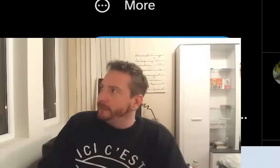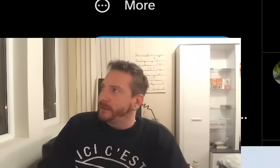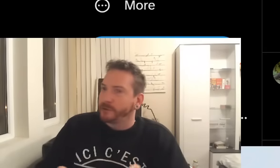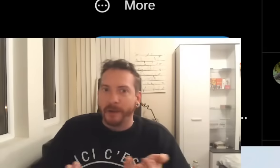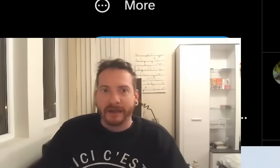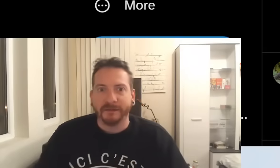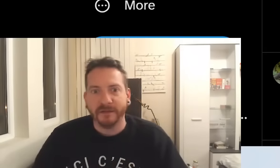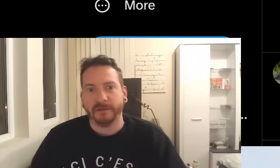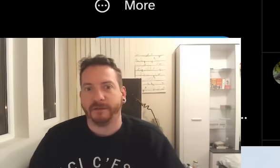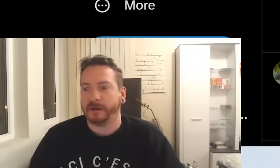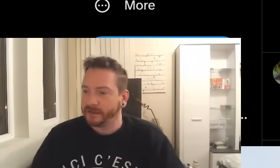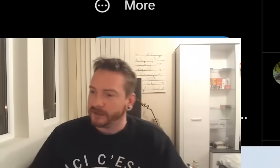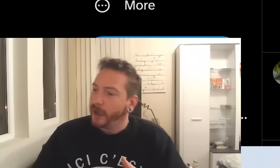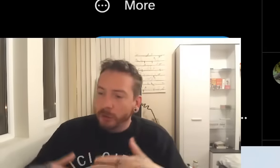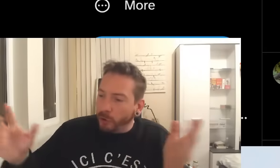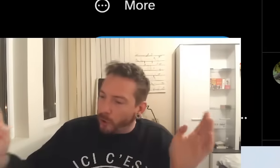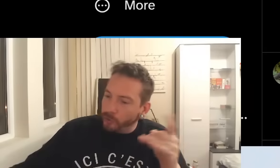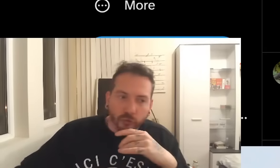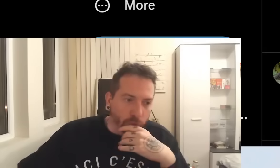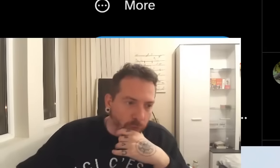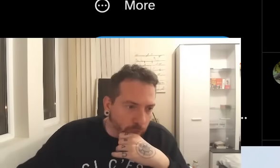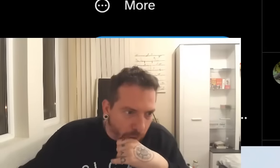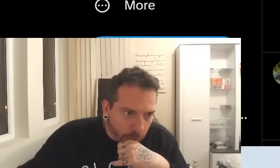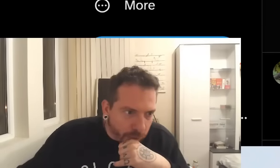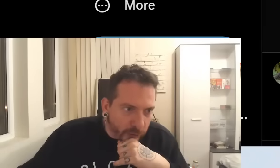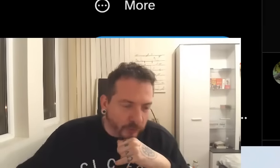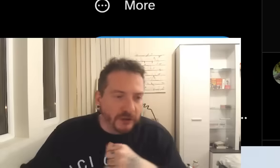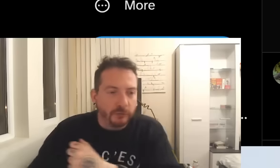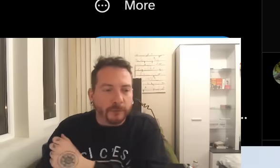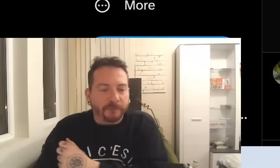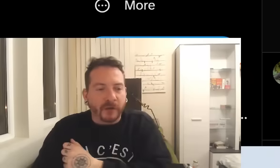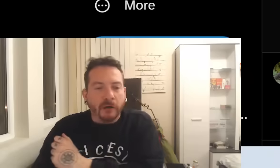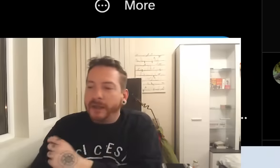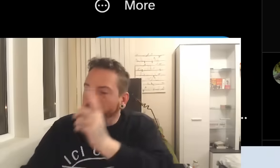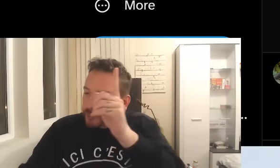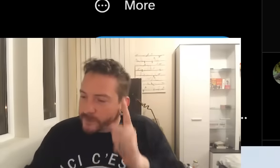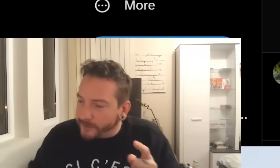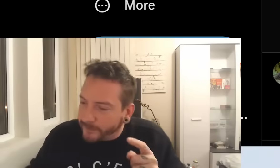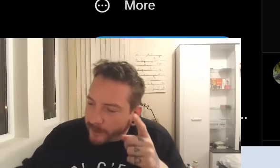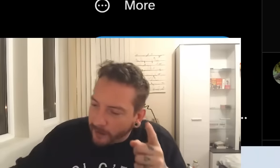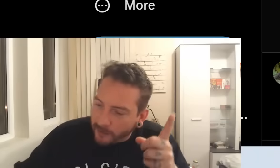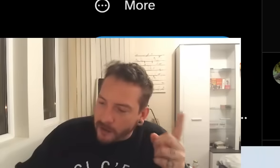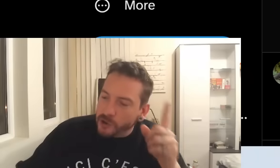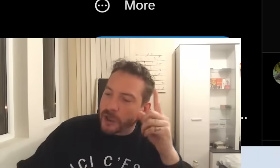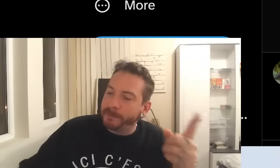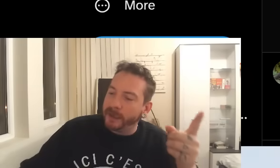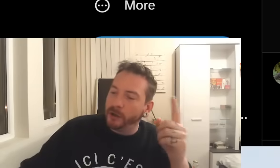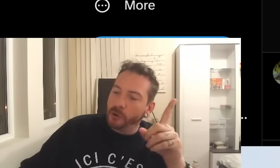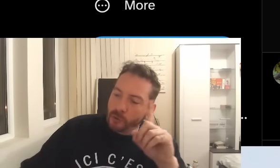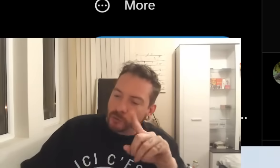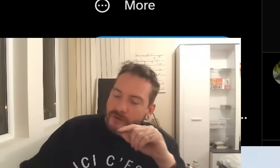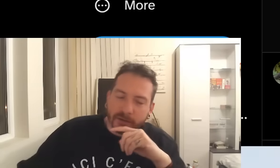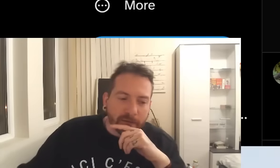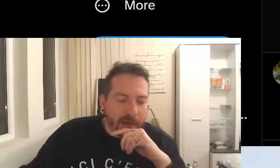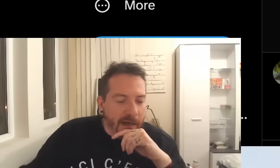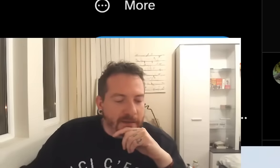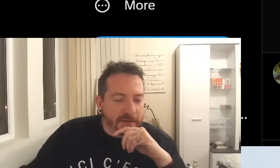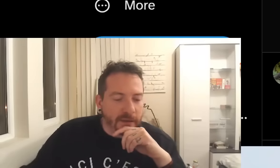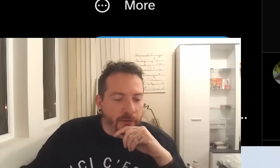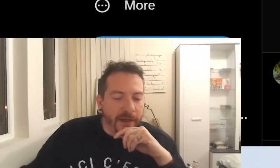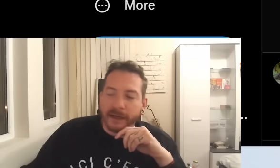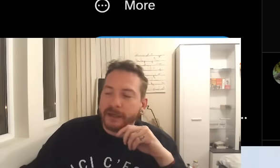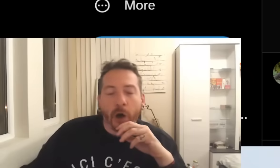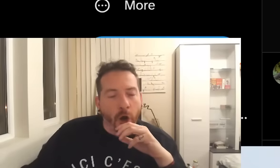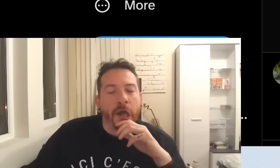arrêter peut-être que LFI va falloir que ça ça non non ça continue et le Conseil d'État hein je rappelle le Conseil d'État a dit